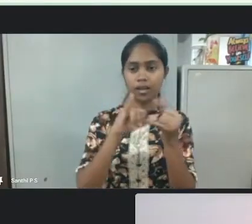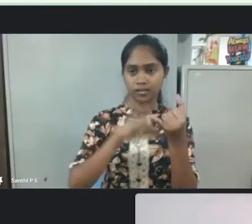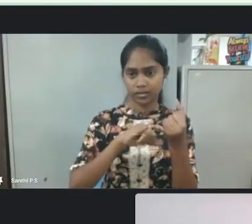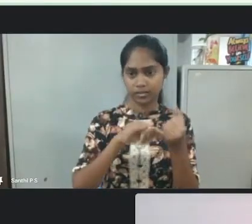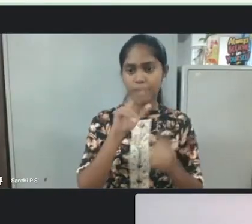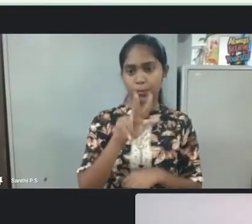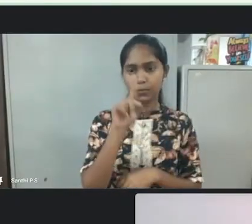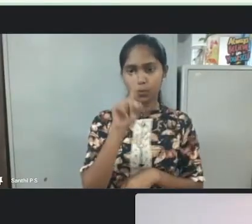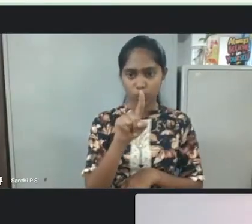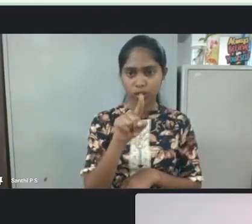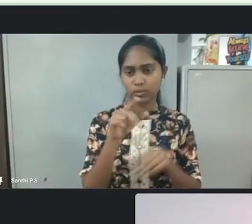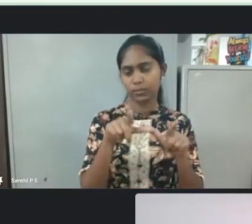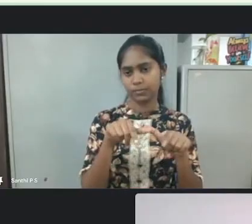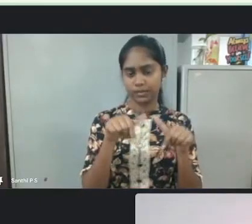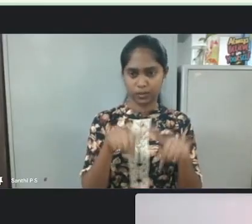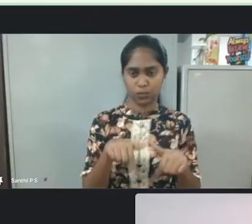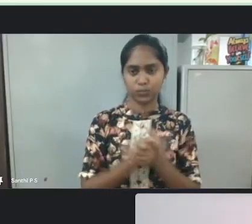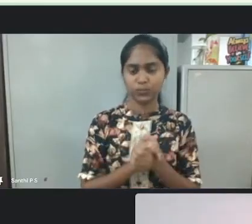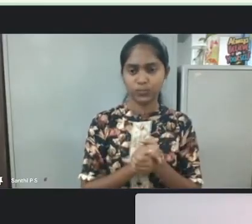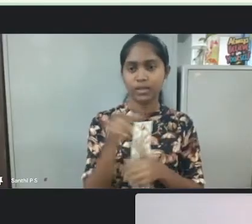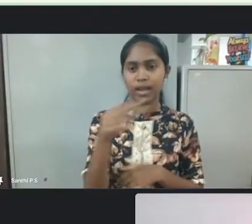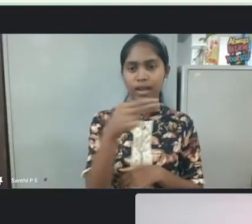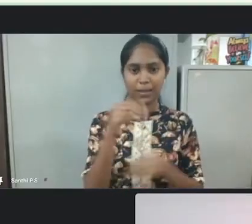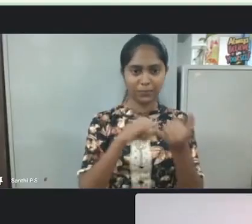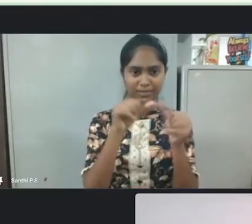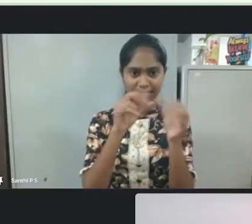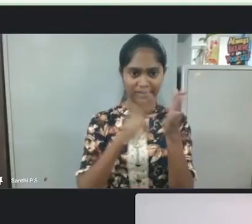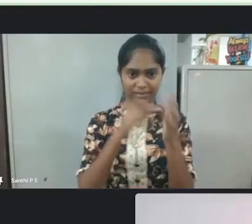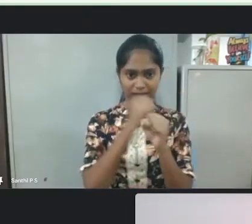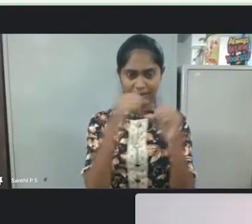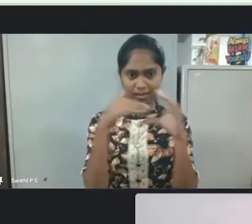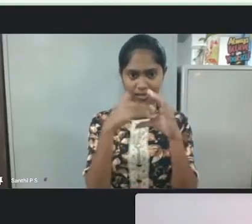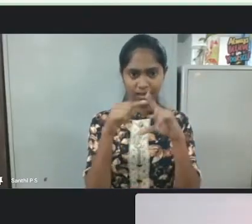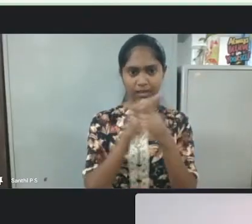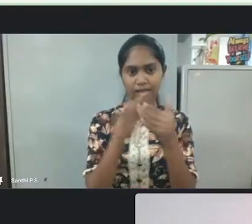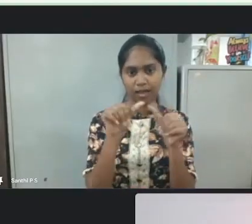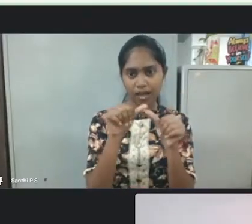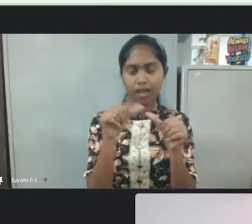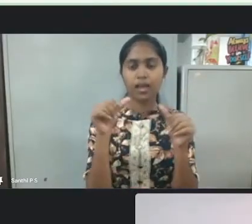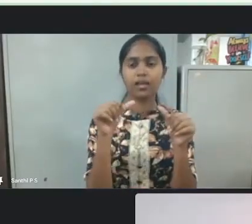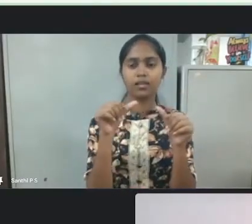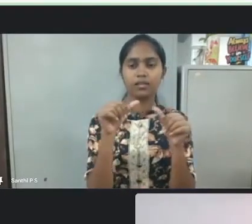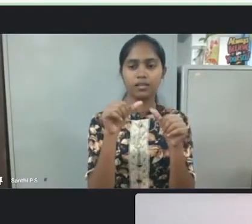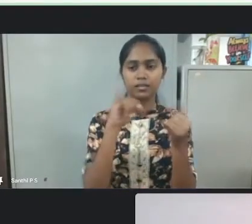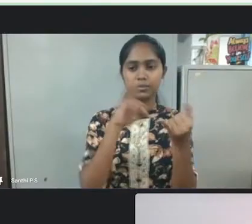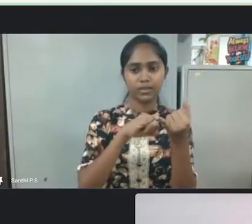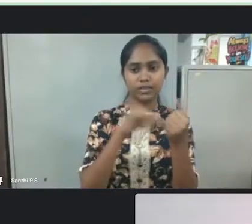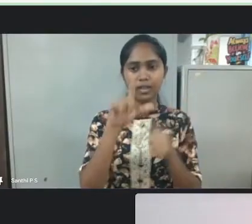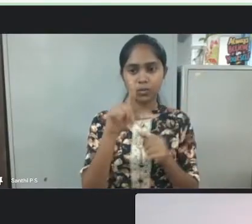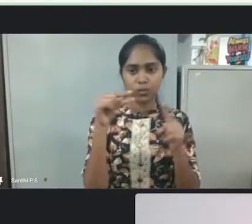സ്വാഗതം. എൻ്റെ പേര് സംഗീത. ഞാൻ നിഷിലെ ഫാക്കൽറ്റിയും ഒരു സ്പീച്ച് ലാംഗ്വേജ് പത്തോളജിസ്റ്റുമാണ്. ഇന്നത്തെ ഈ നിഡാസ്